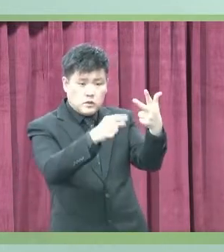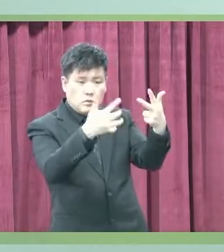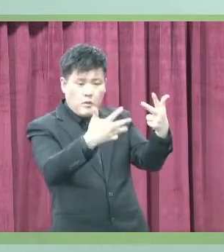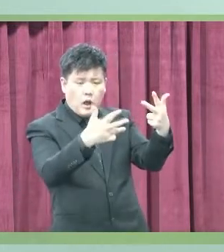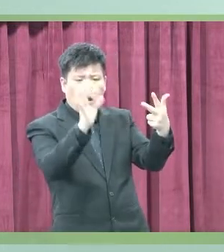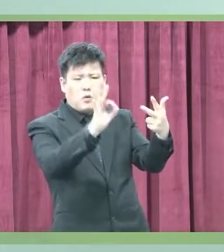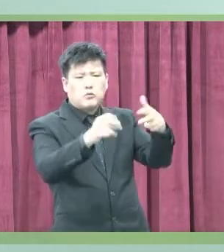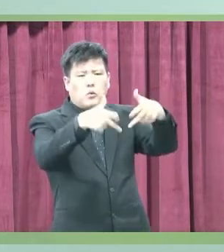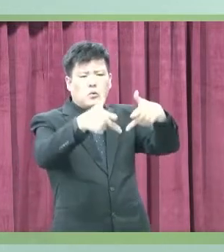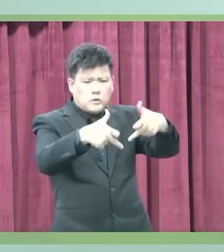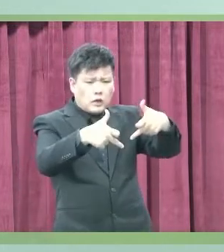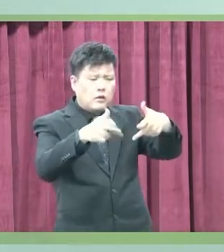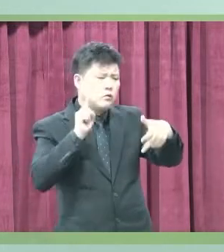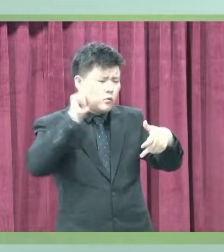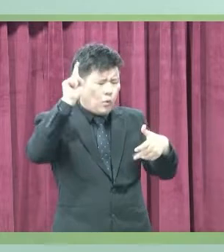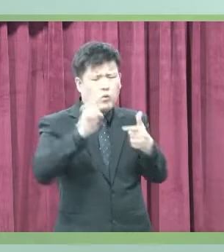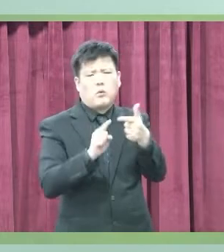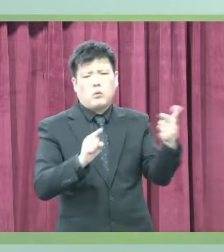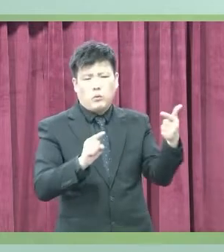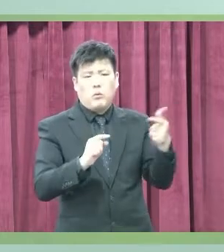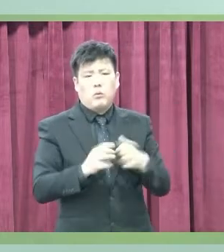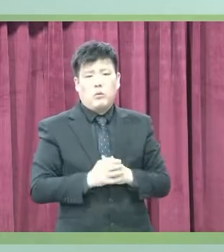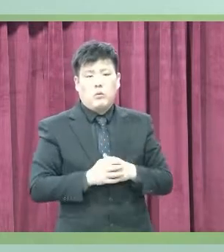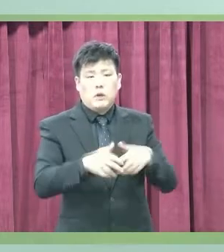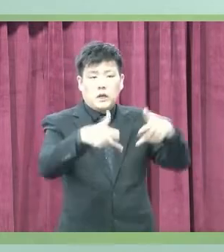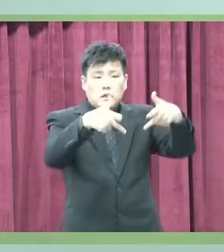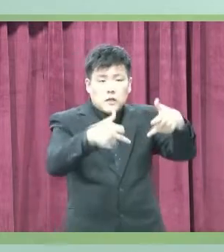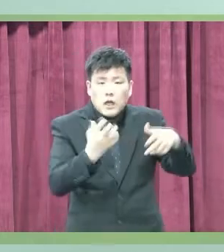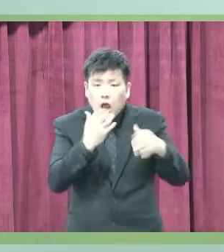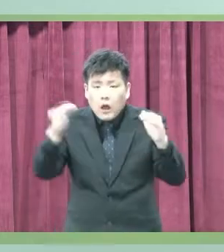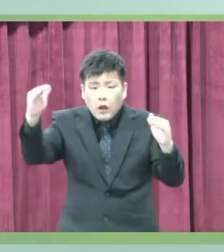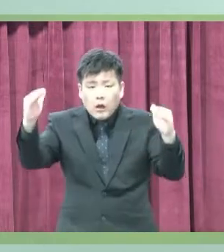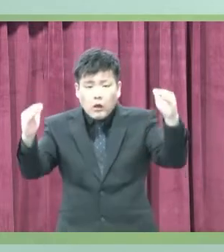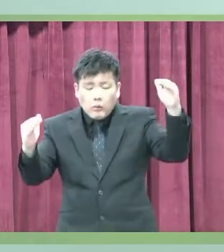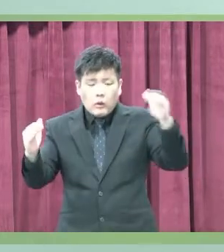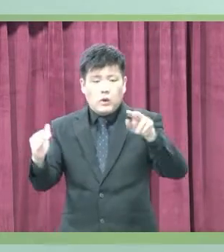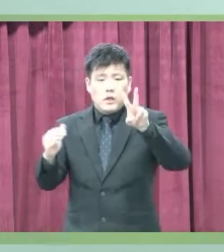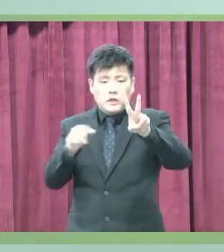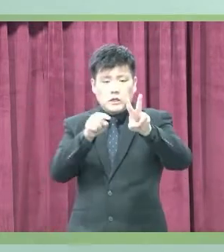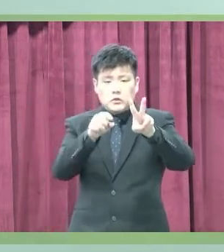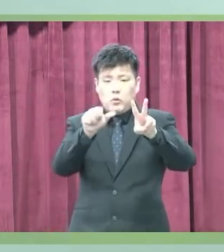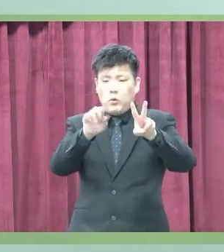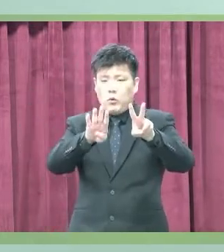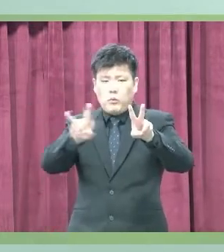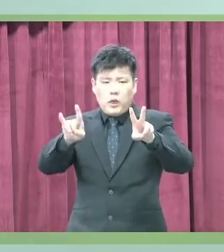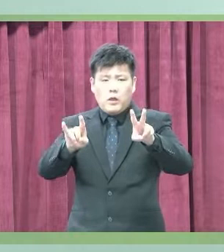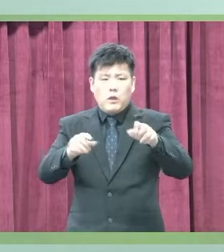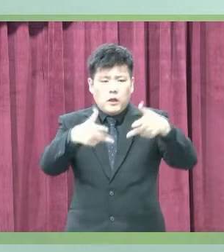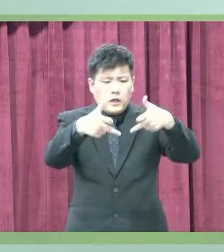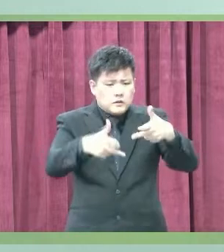가장 높은 비율을 보이고 있지만 장애인과 비장애인 격차는 2.5배로 당뇨가 가장 큰 격차를